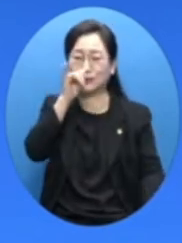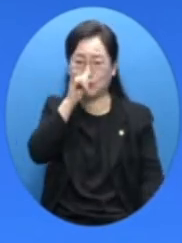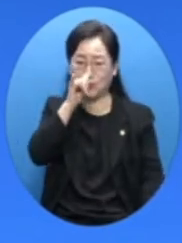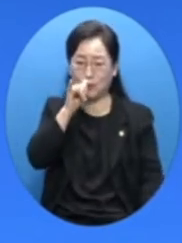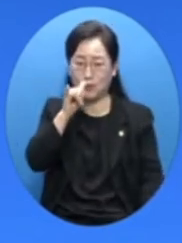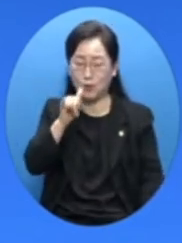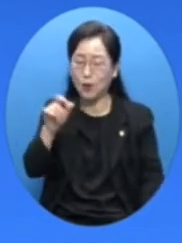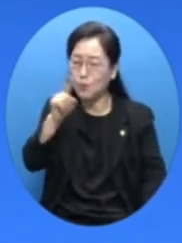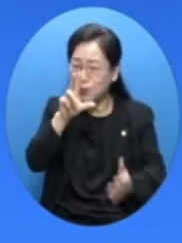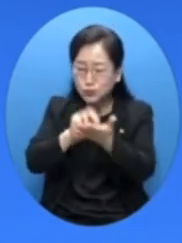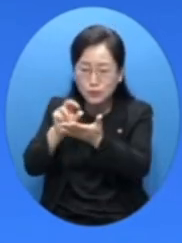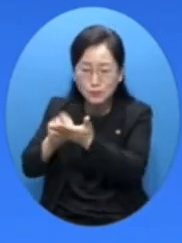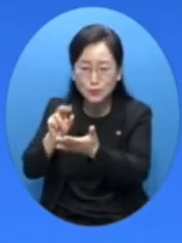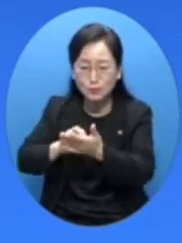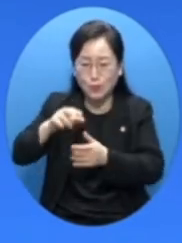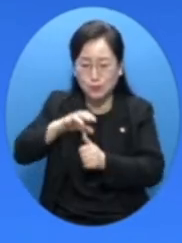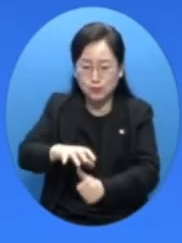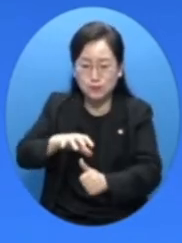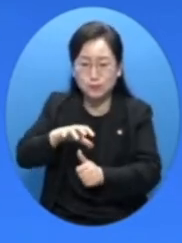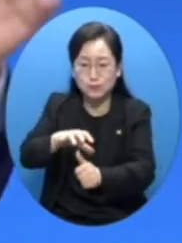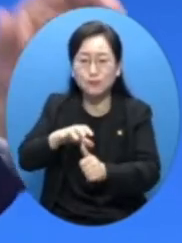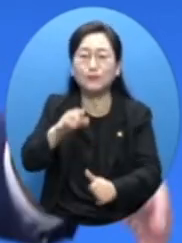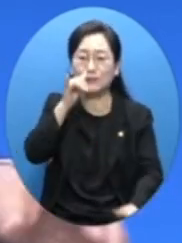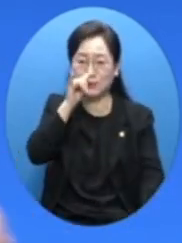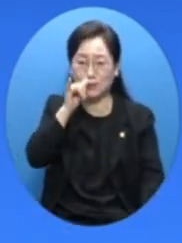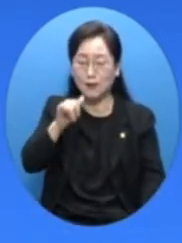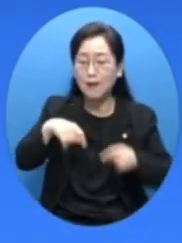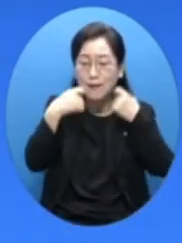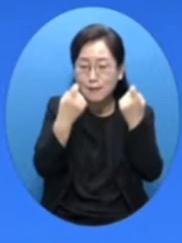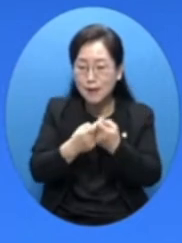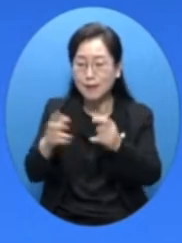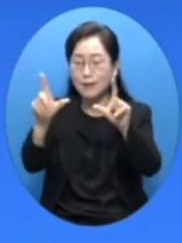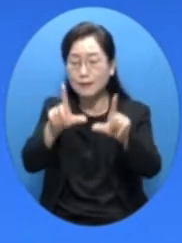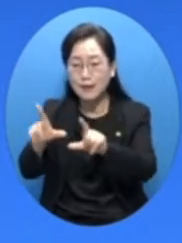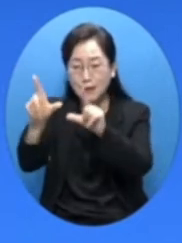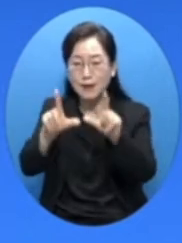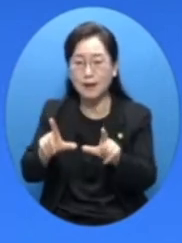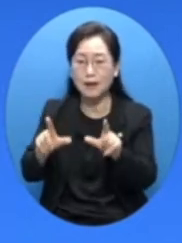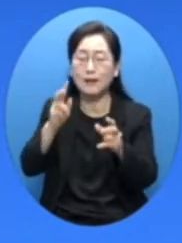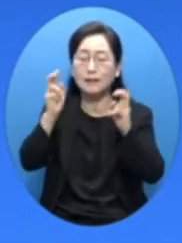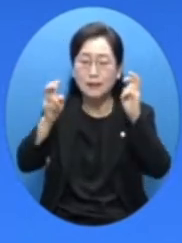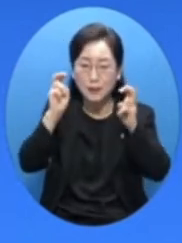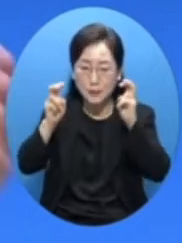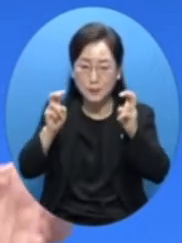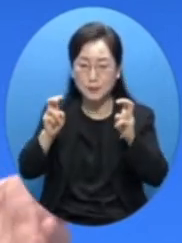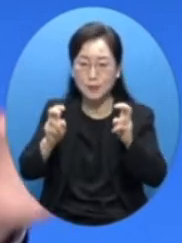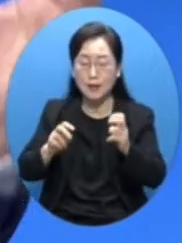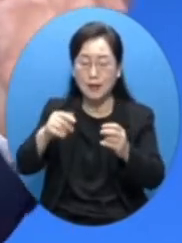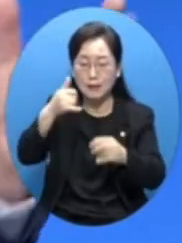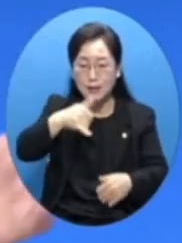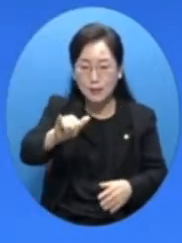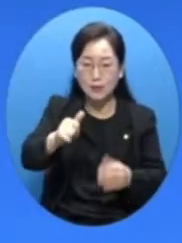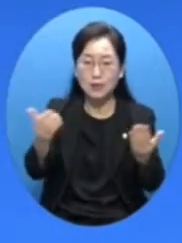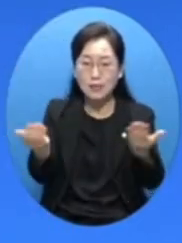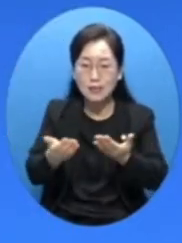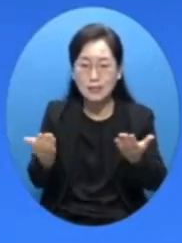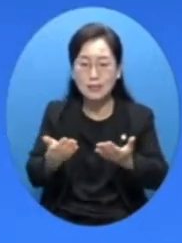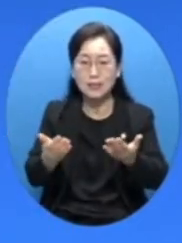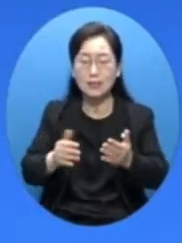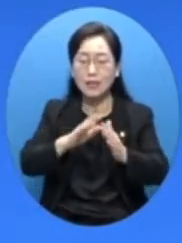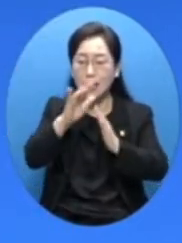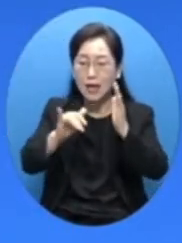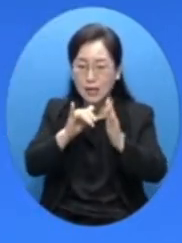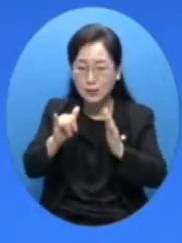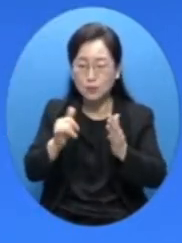자기의 문제를 가지고 눌려 사는 것입니다. 개인의 문제, 생활의 문제, 사업의 문제, 자녀의 문제, 직장의 문제, 가정의